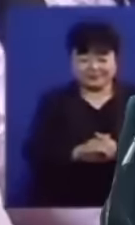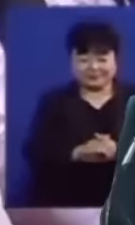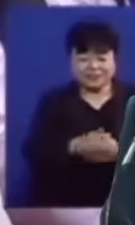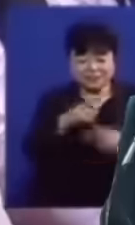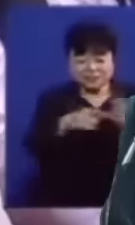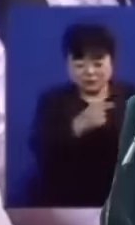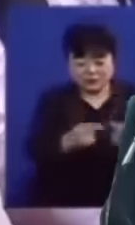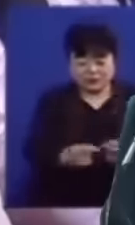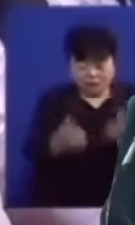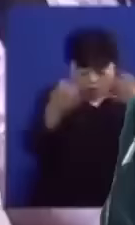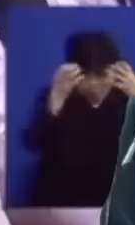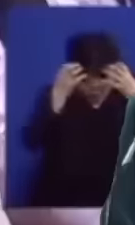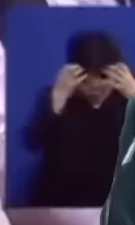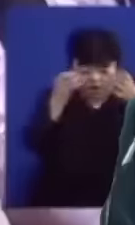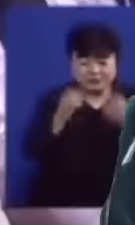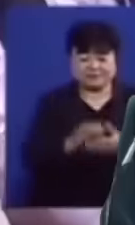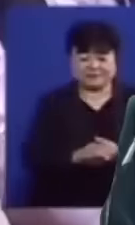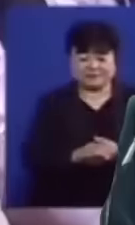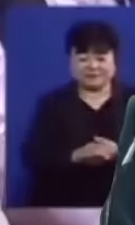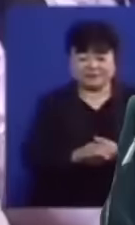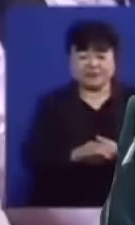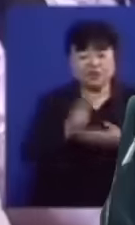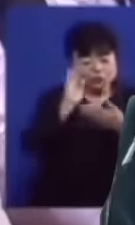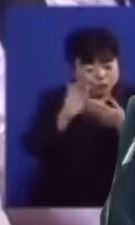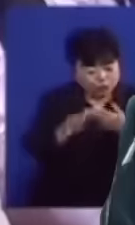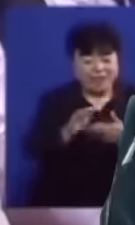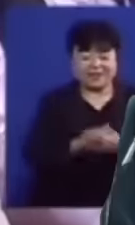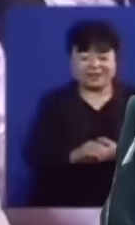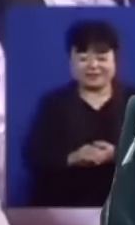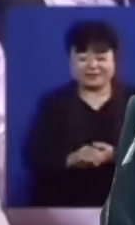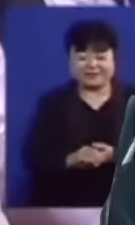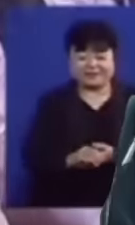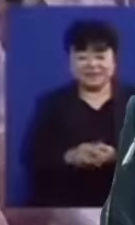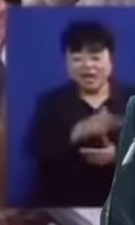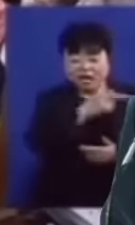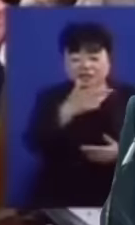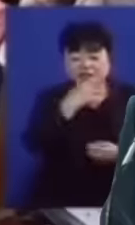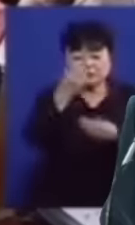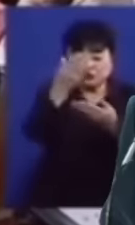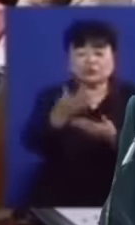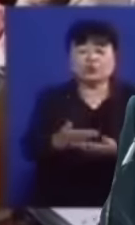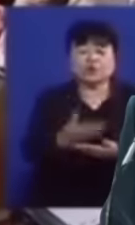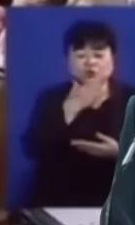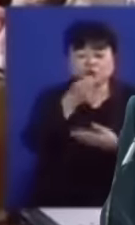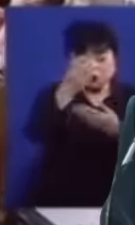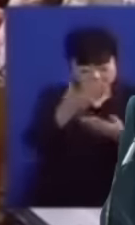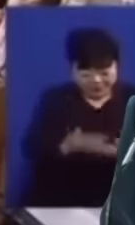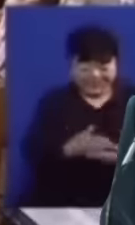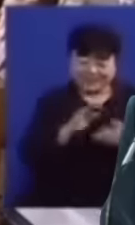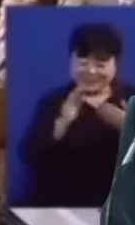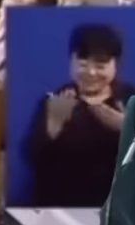따라 말씀하세요. 고통은 그 후에 큰 축복을 가져온다.